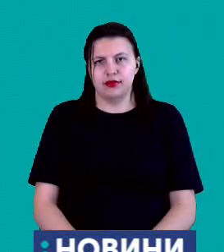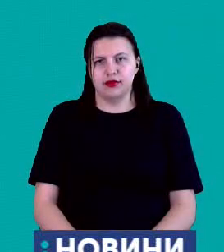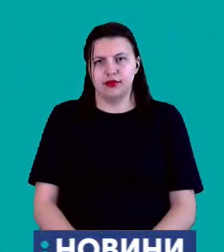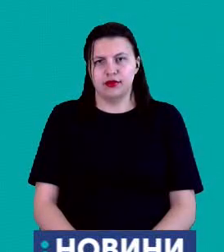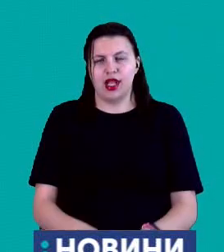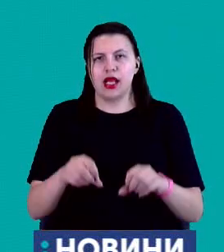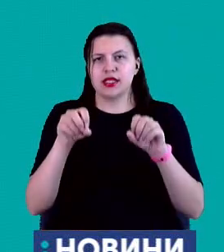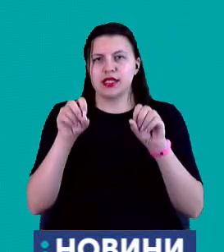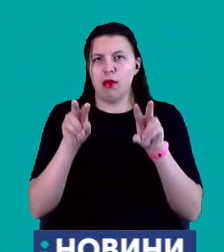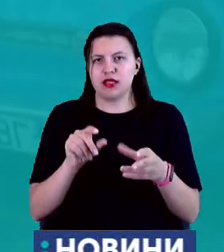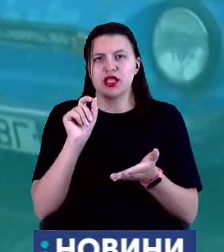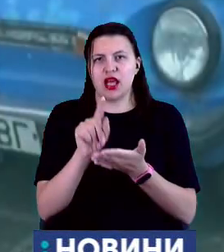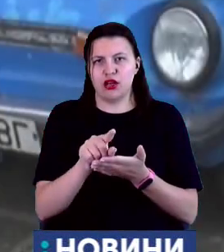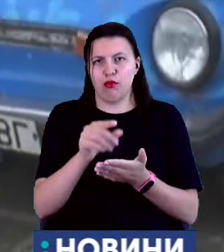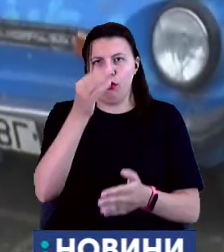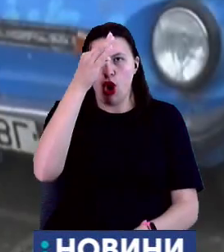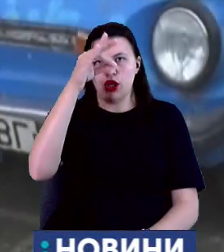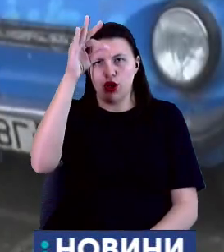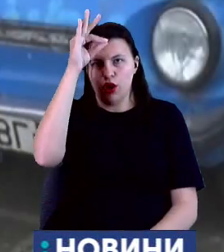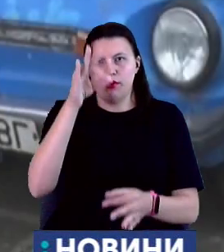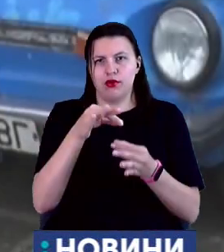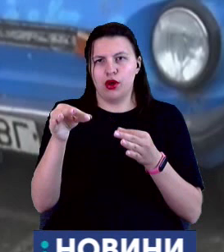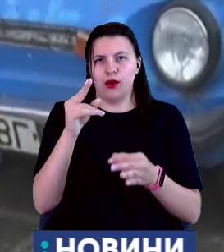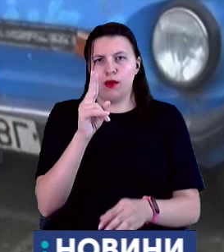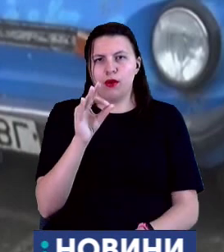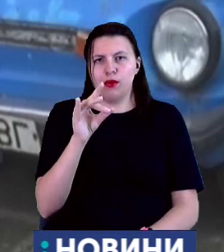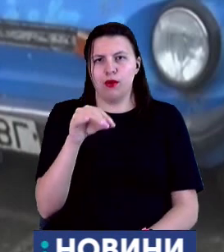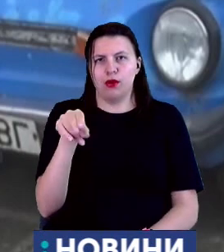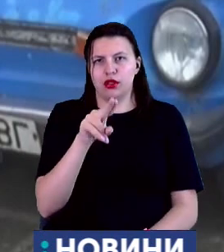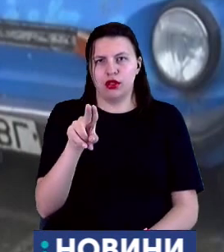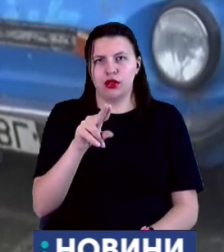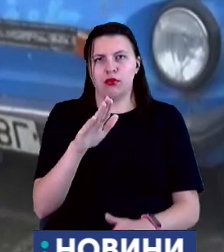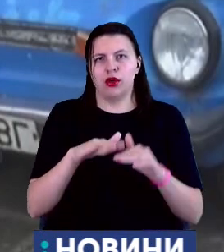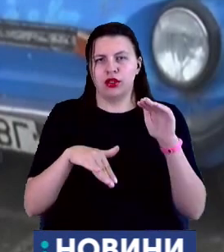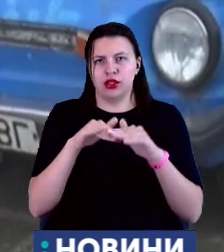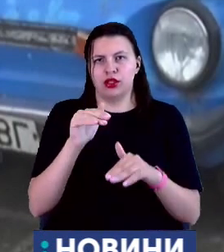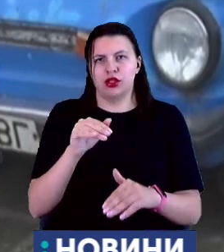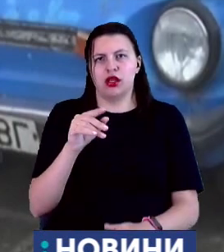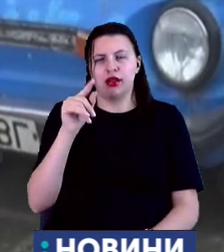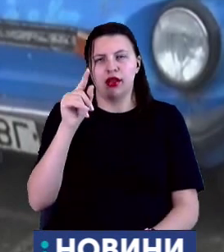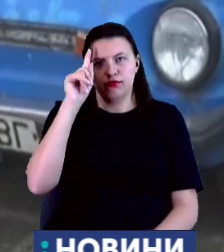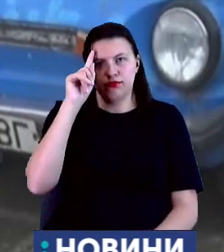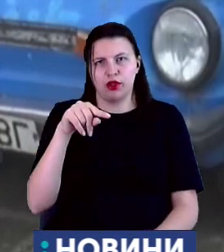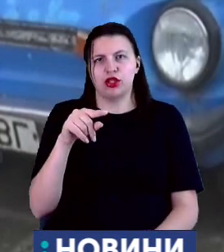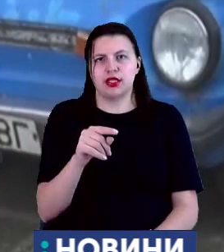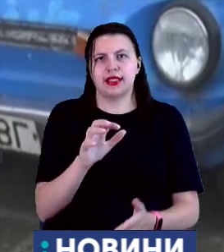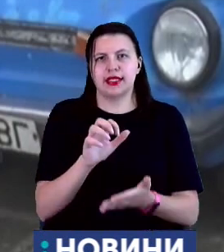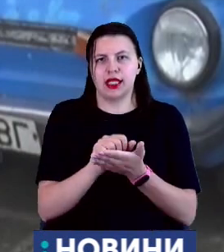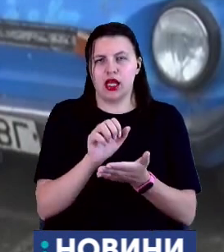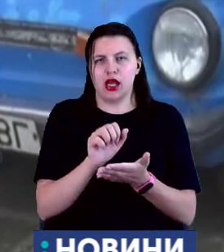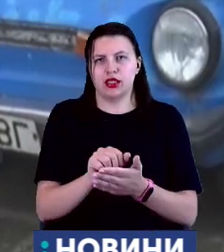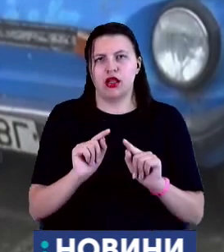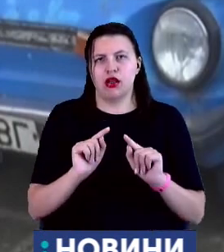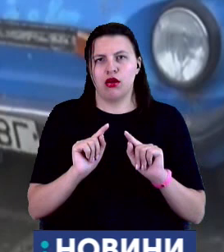Спецпризначенці поліцейського підрозділу «КОРД» провели практичне та теоретичне заняття для курсантів другого курсу Луганського